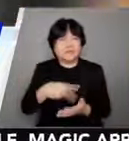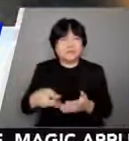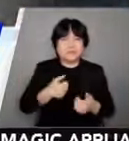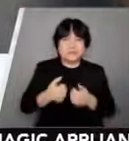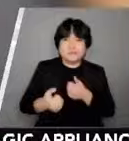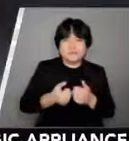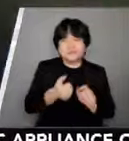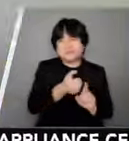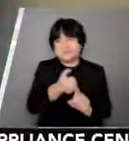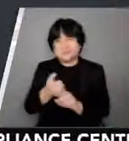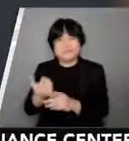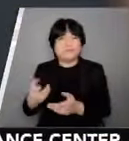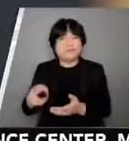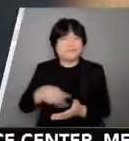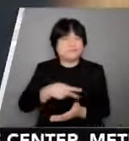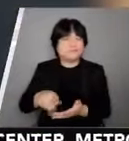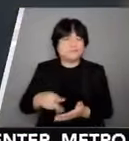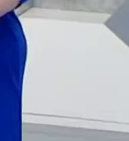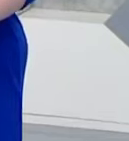at moves.